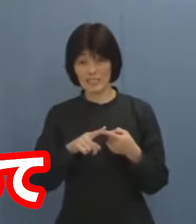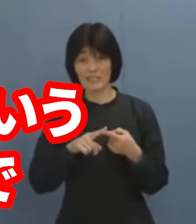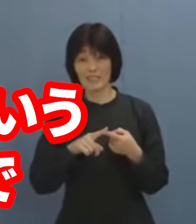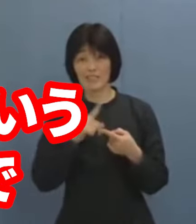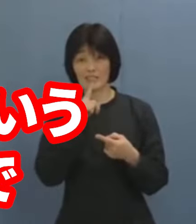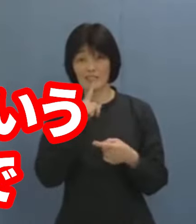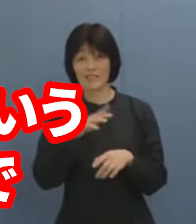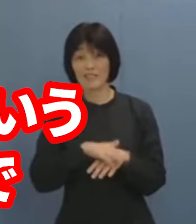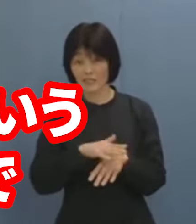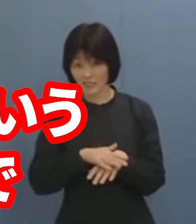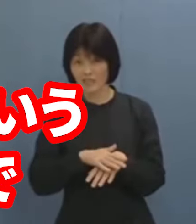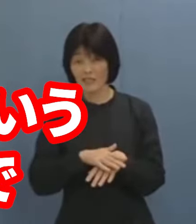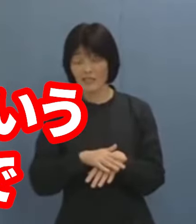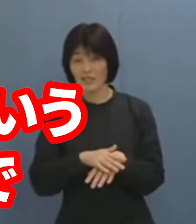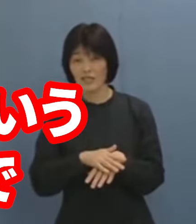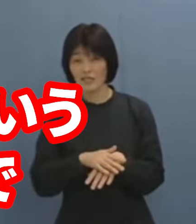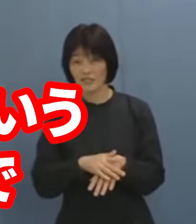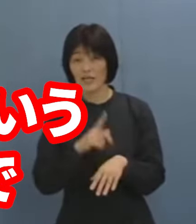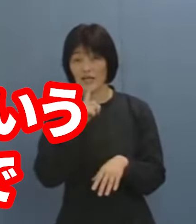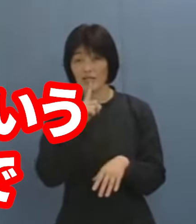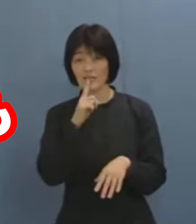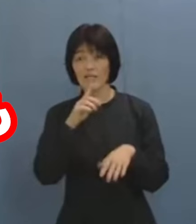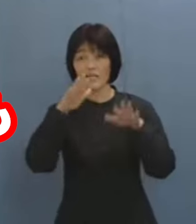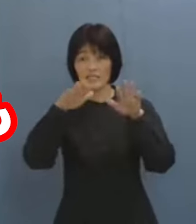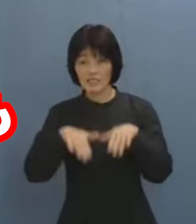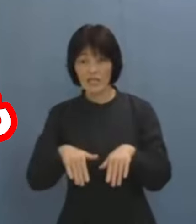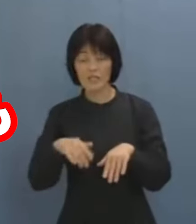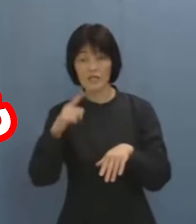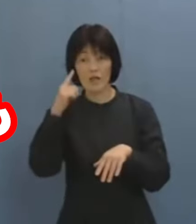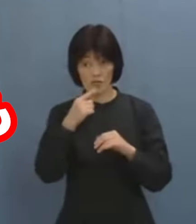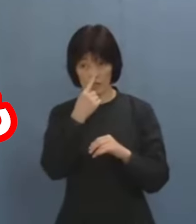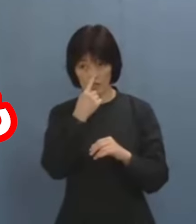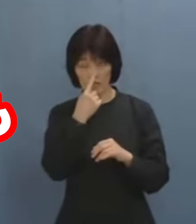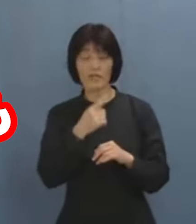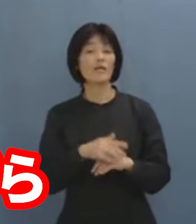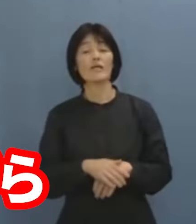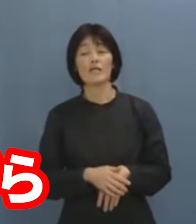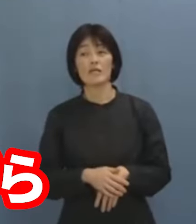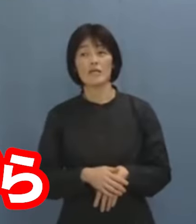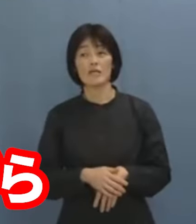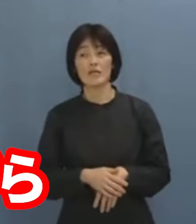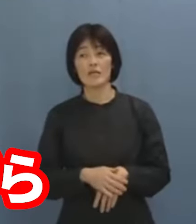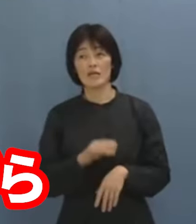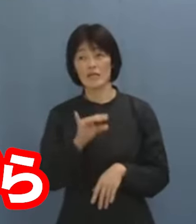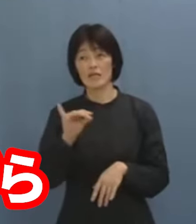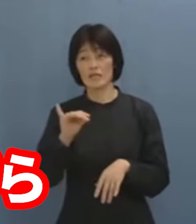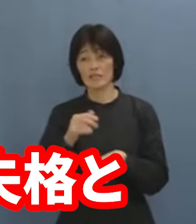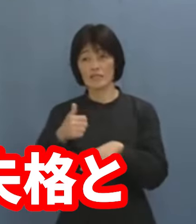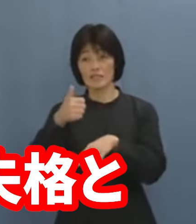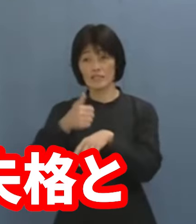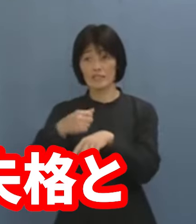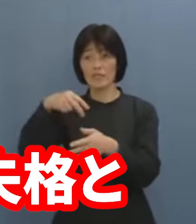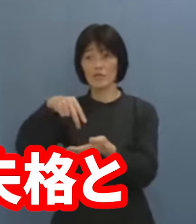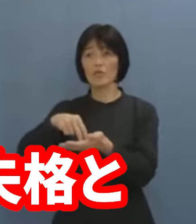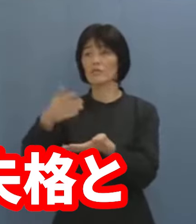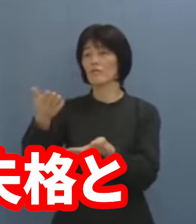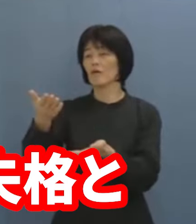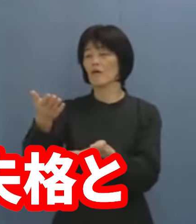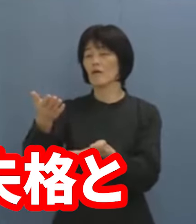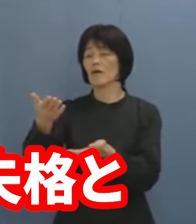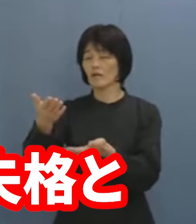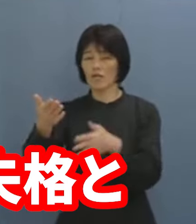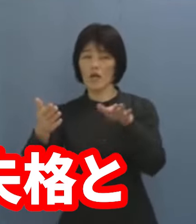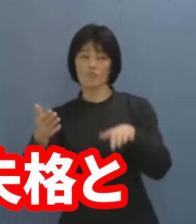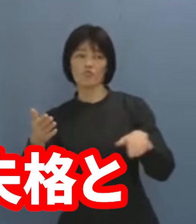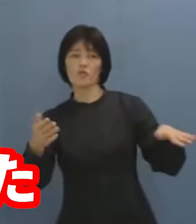になってそういった発言をしたというふうに私はこの証言で捉えたんですけれども、というふうに、まあ、知事の立場でありながら部下の方を公